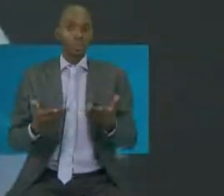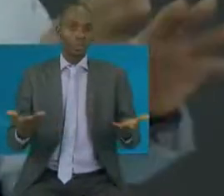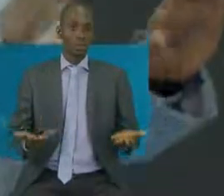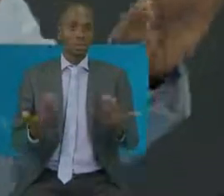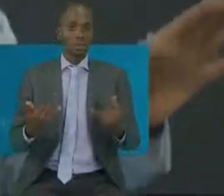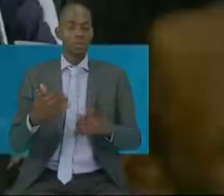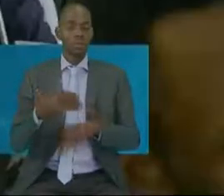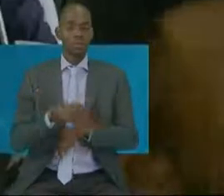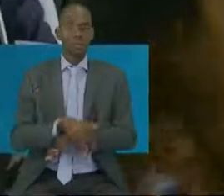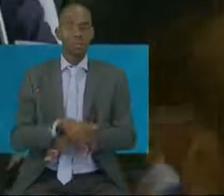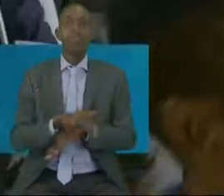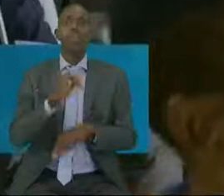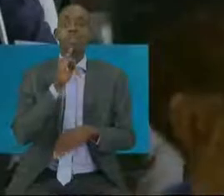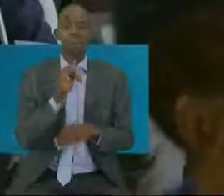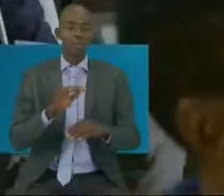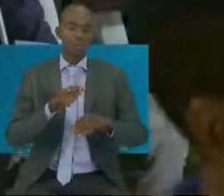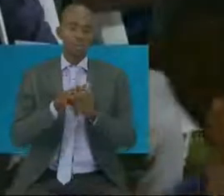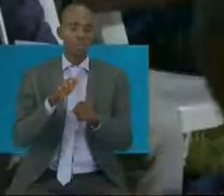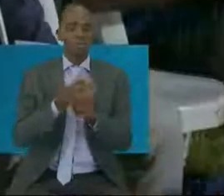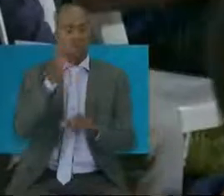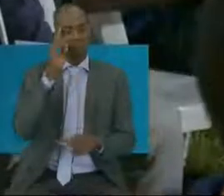soir est suffisant pour toi.